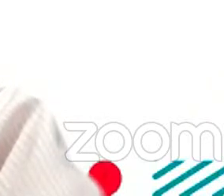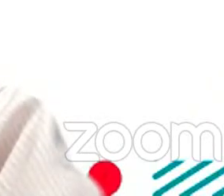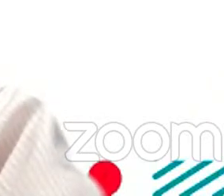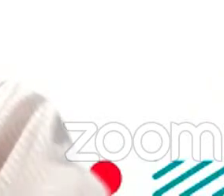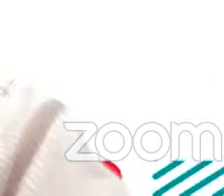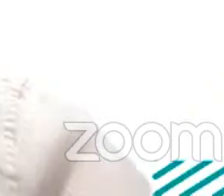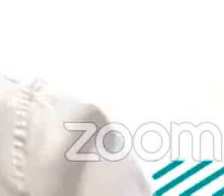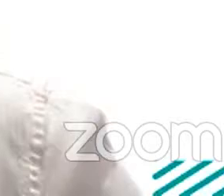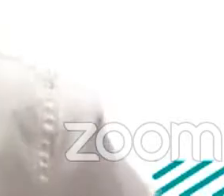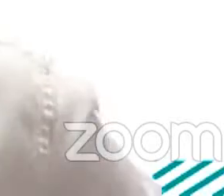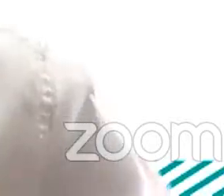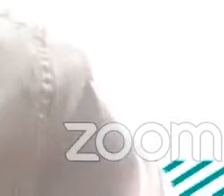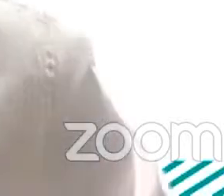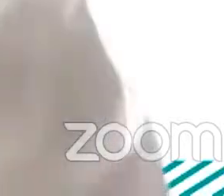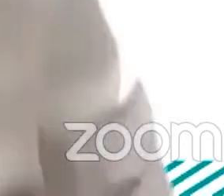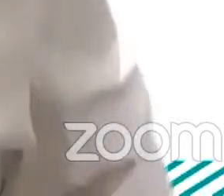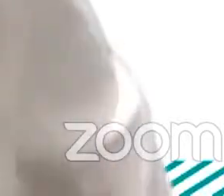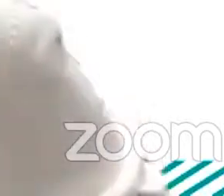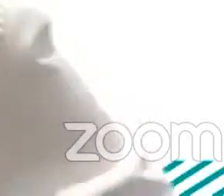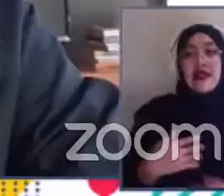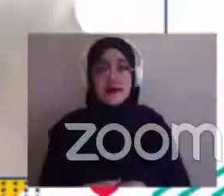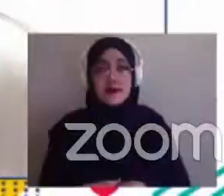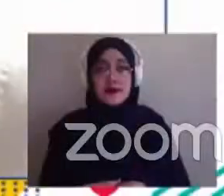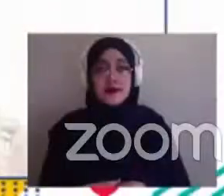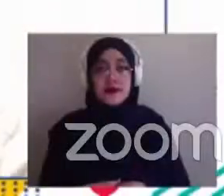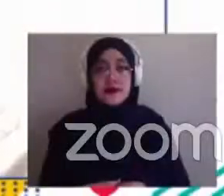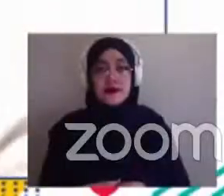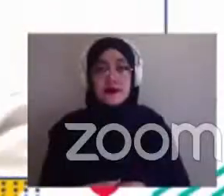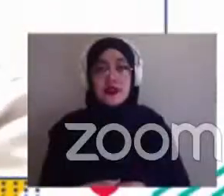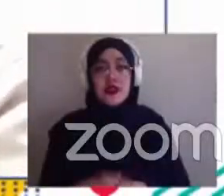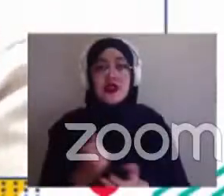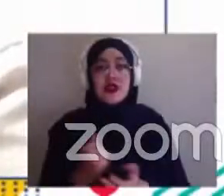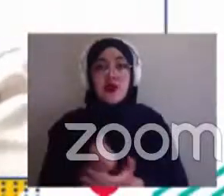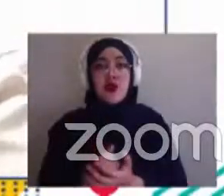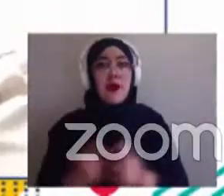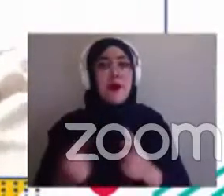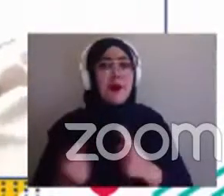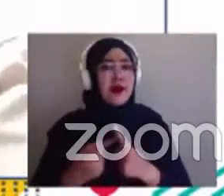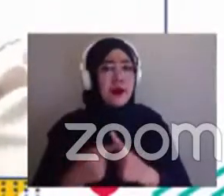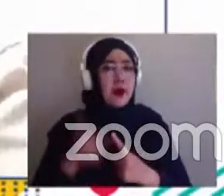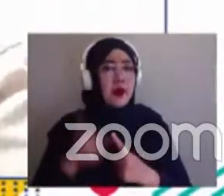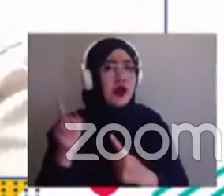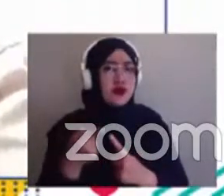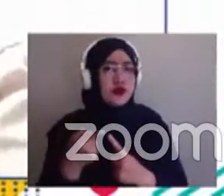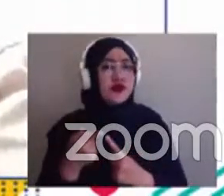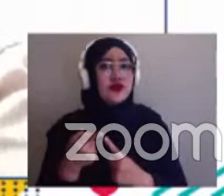saya sampaikan, kelihatannya memang kita pertama kita harus lebih keras gitu